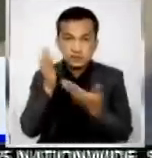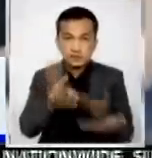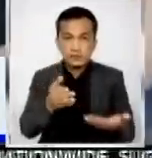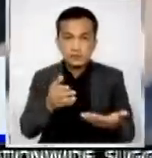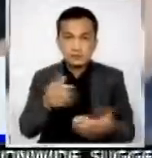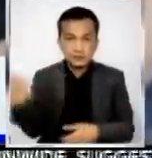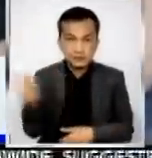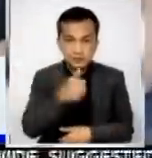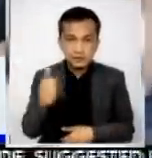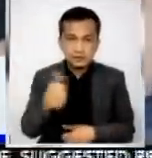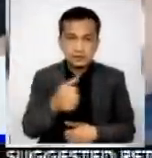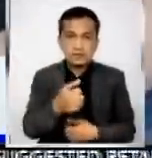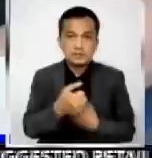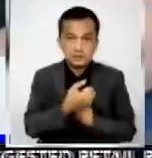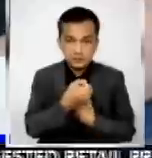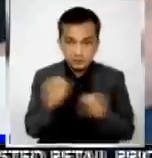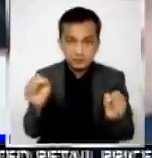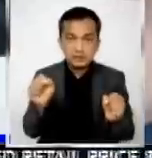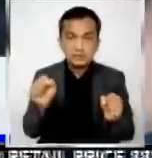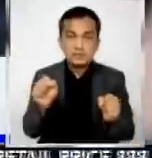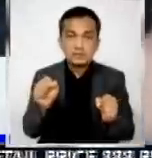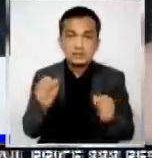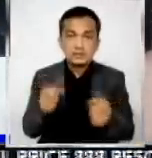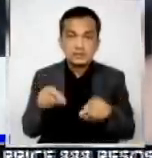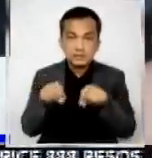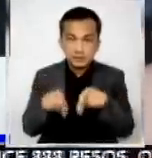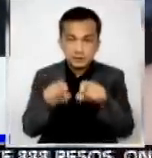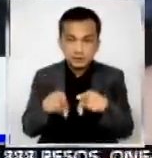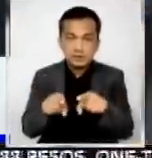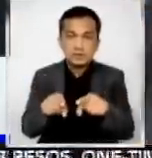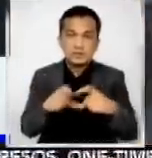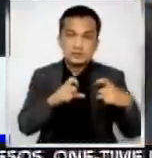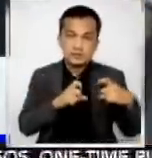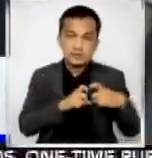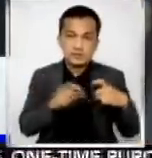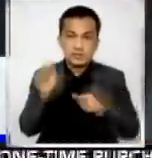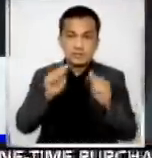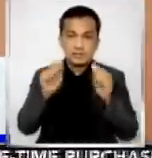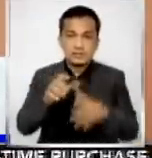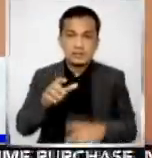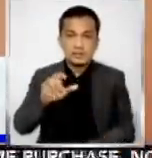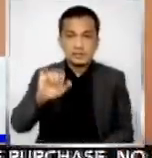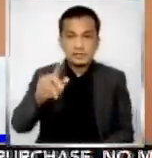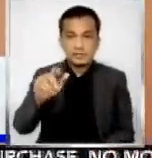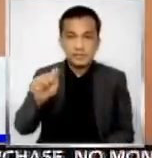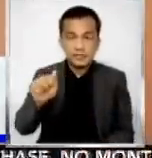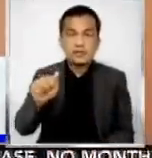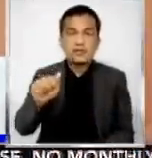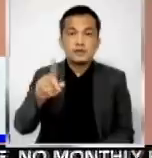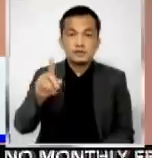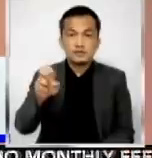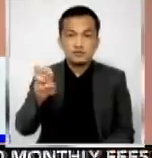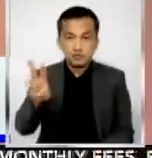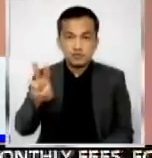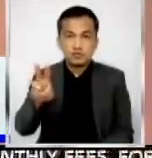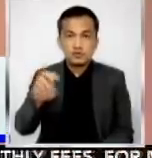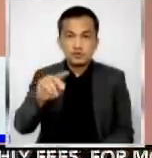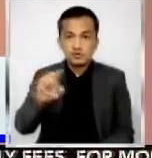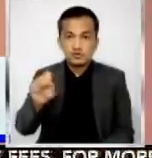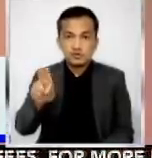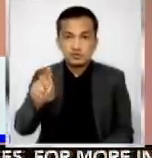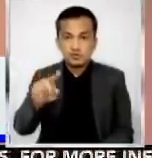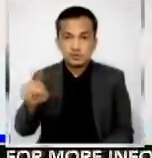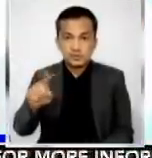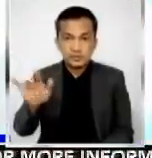retail at maging Kapuso media personalities na sina Iya Villanya, Drew Arellano at Suzy Entrata Abrera at asawa niyang si